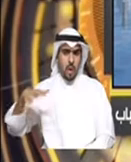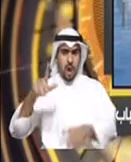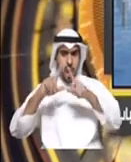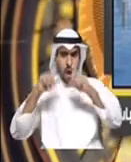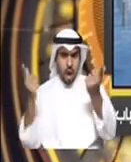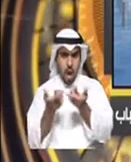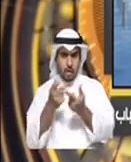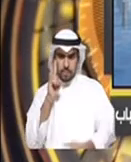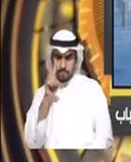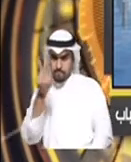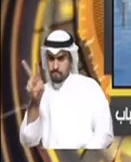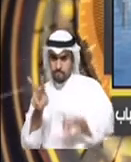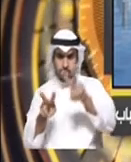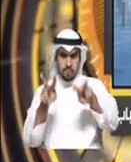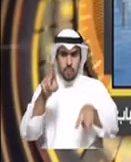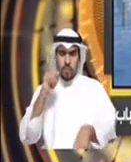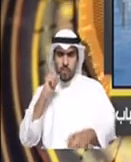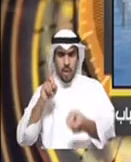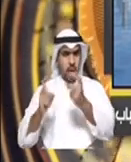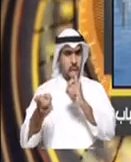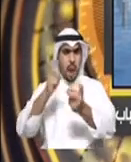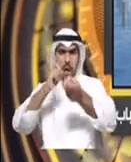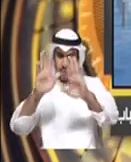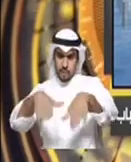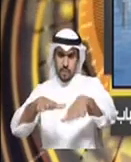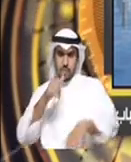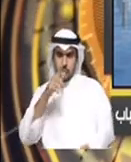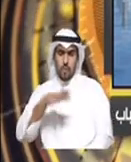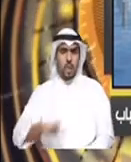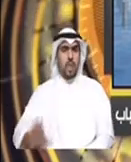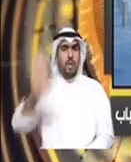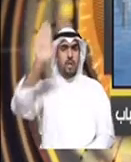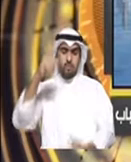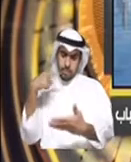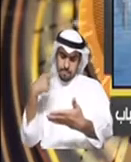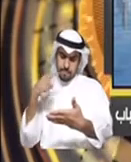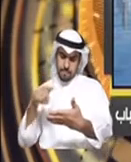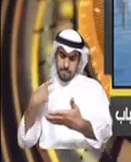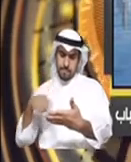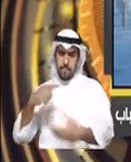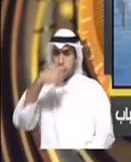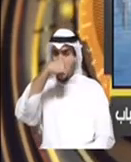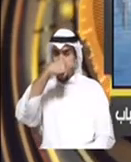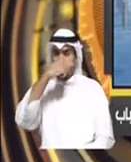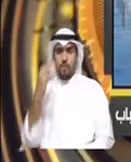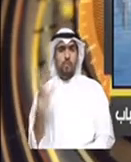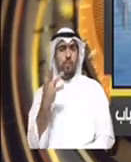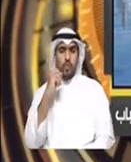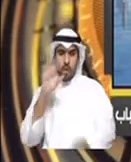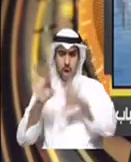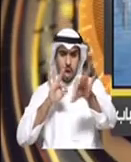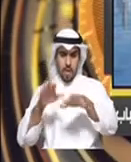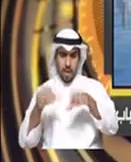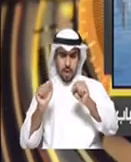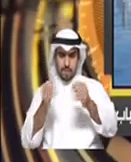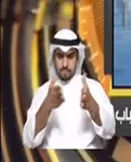هذه المبادرات التطوعية وتم يعني تصويت على أفضل المبادرات وتكريمهم. هذا جانب. الجانب